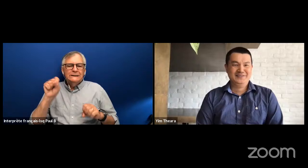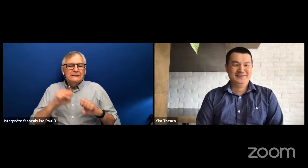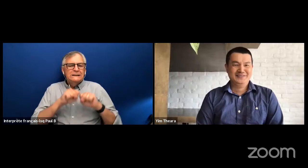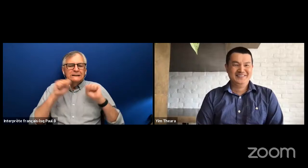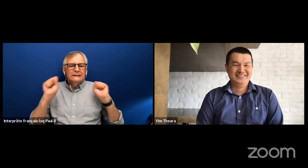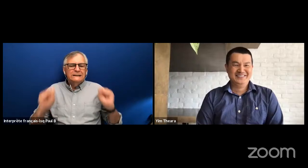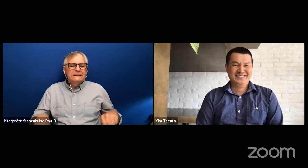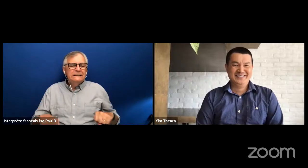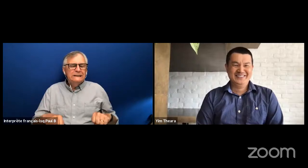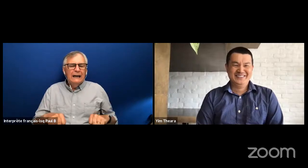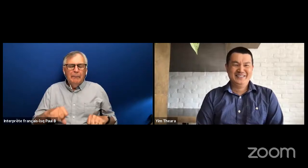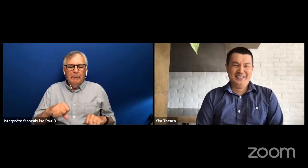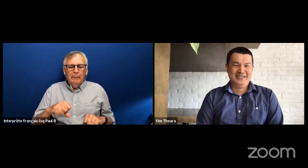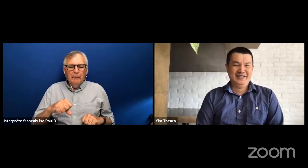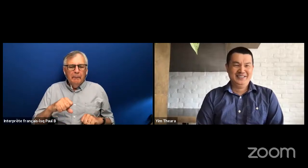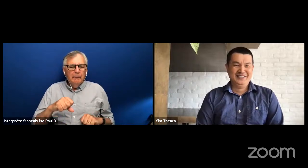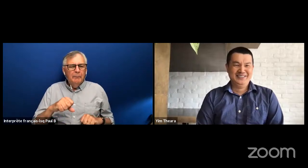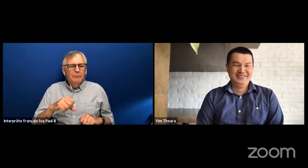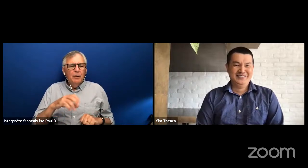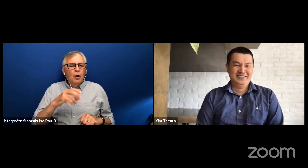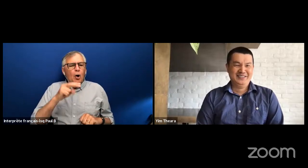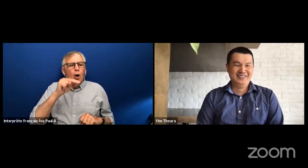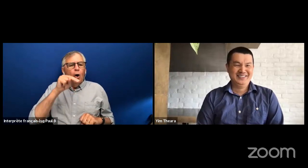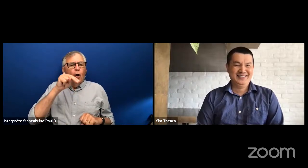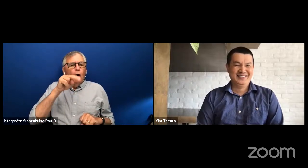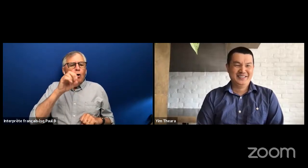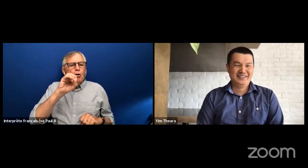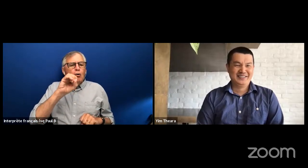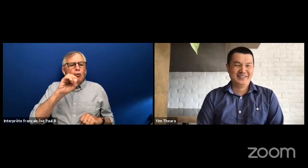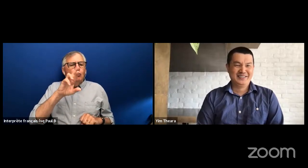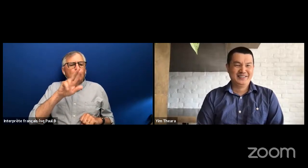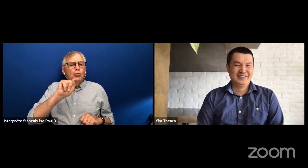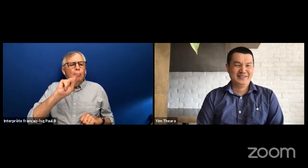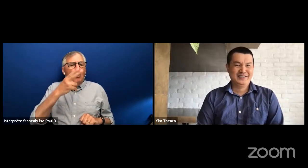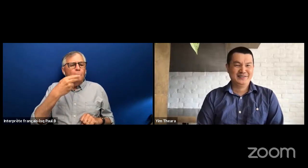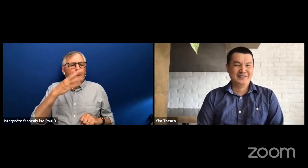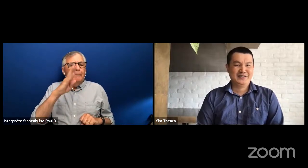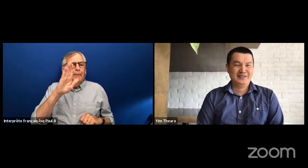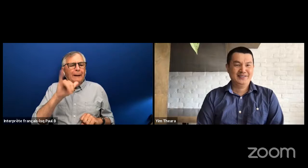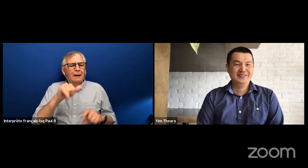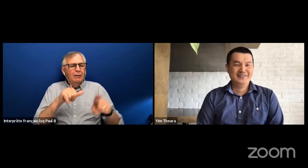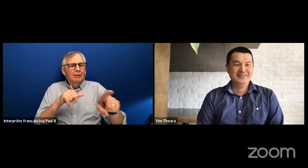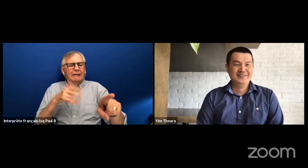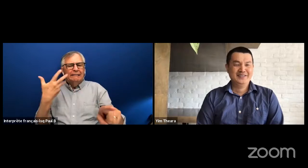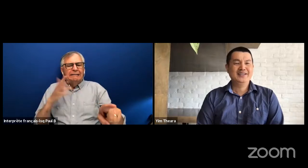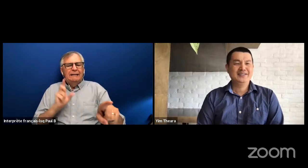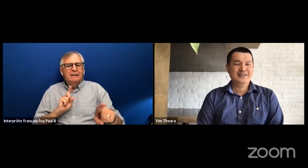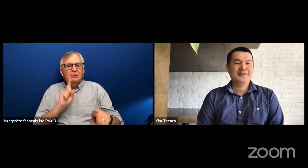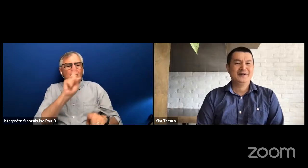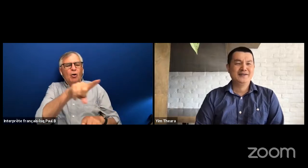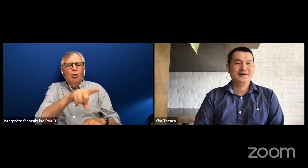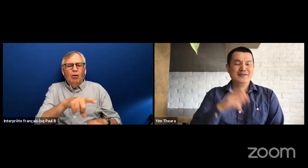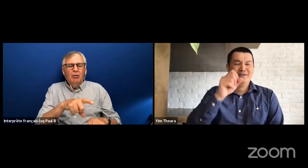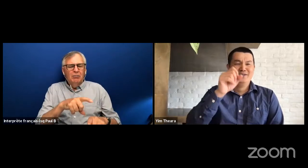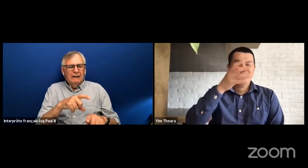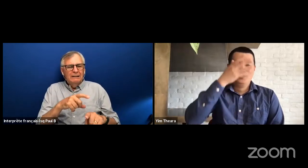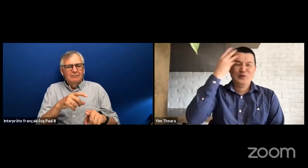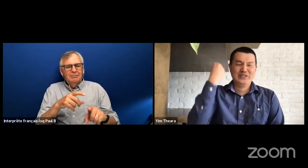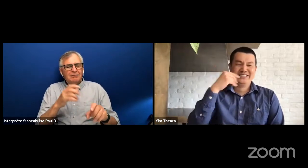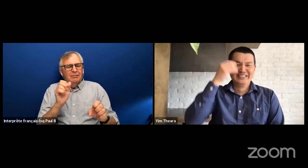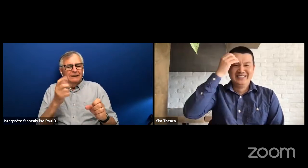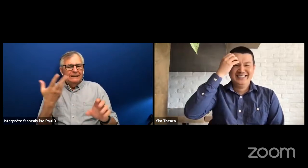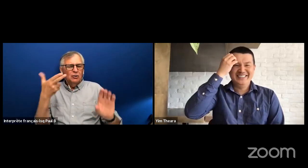Polycom à North Bay, là. On t'a déjà fait des instituts avec